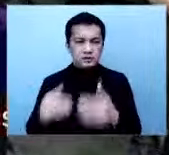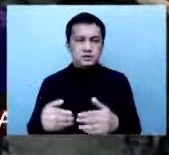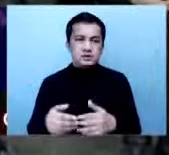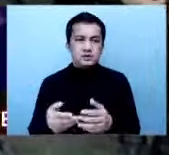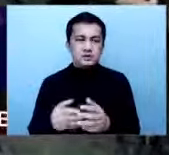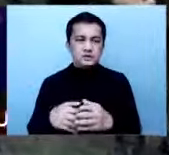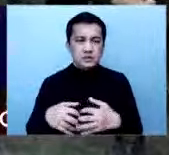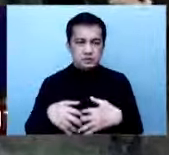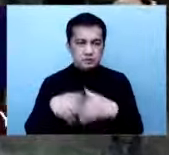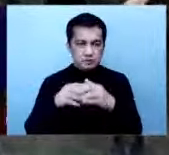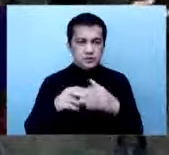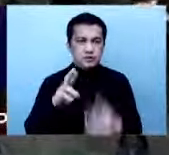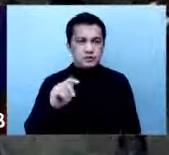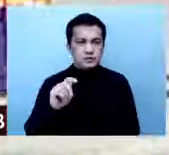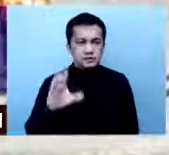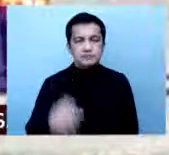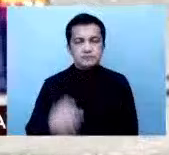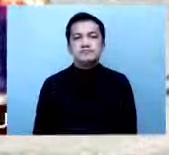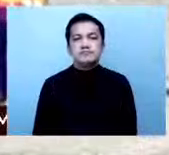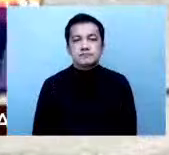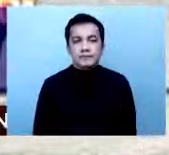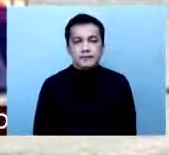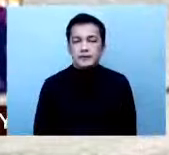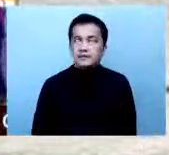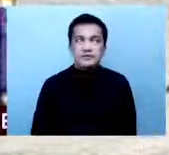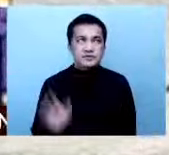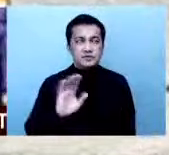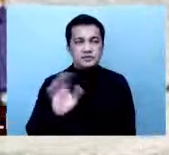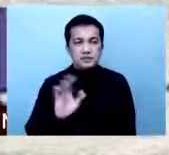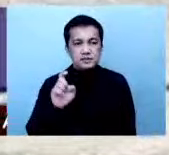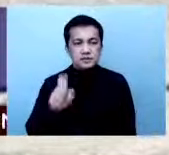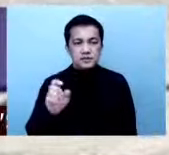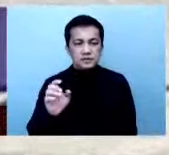pagbuhay sa rotc hindi raw dapat